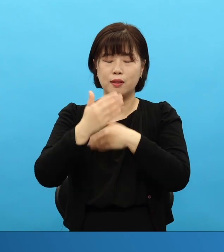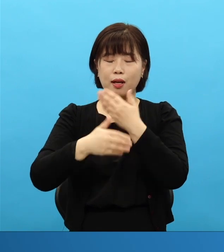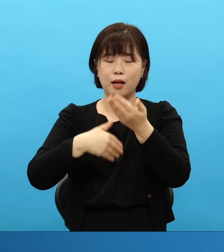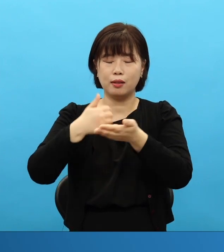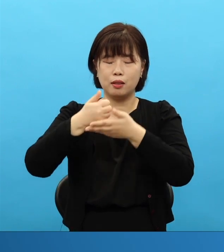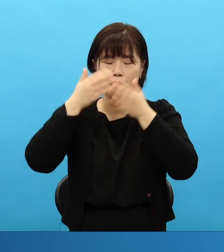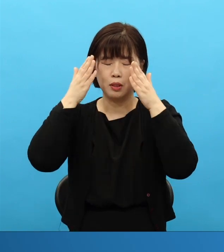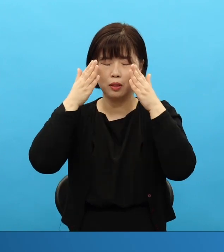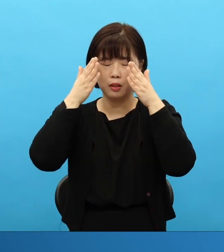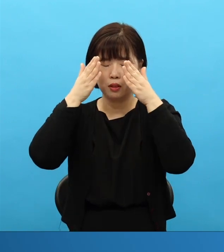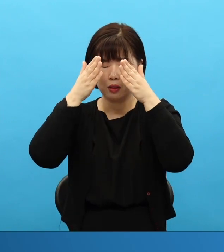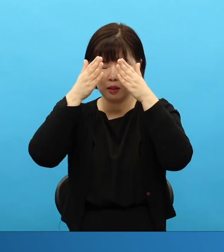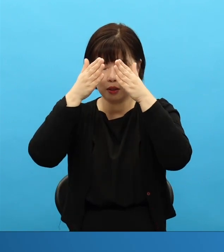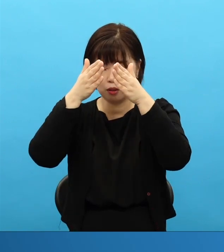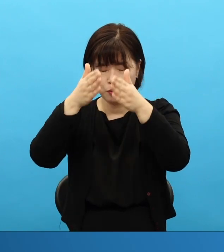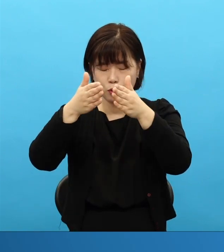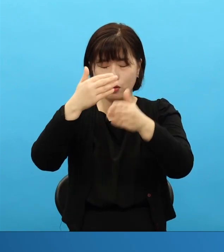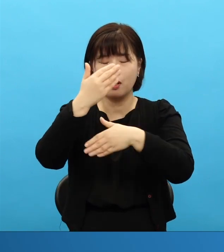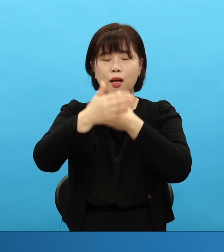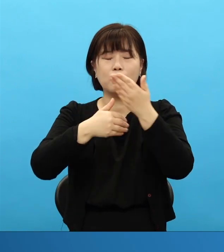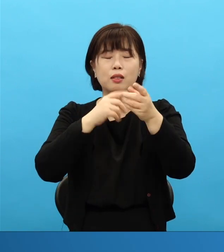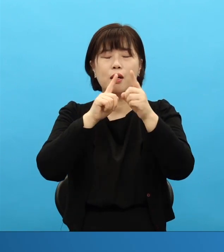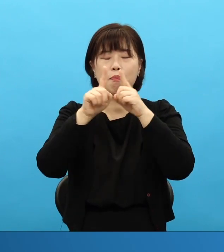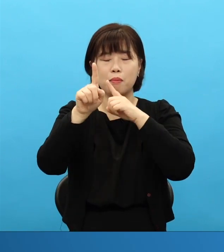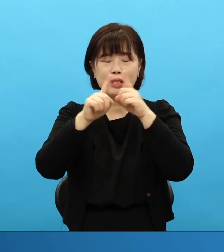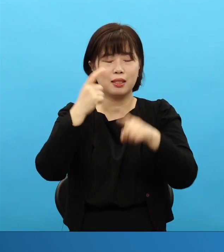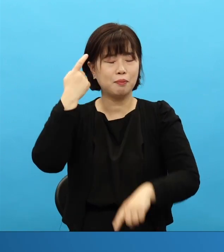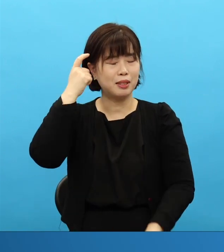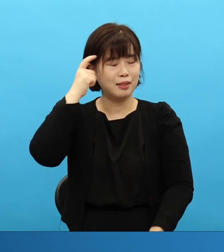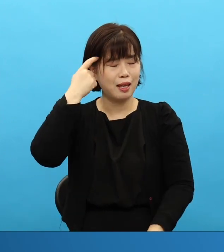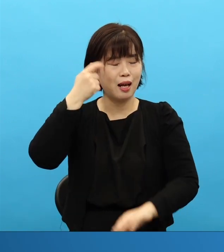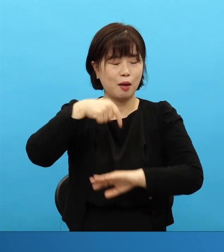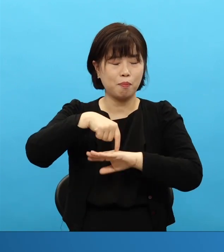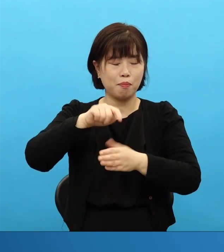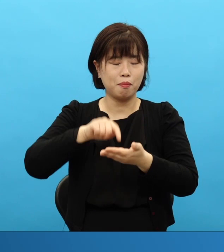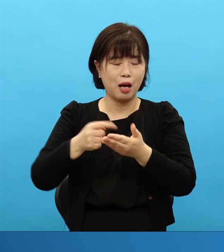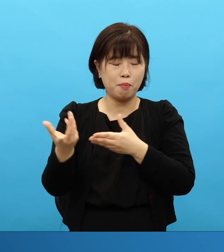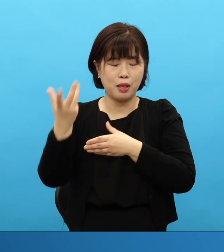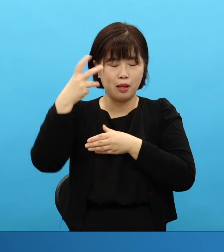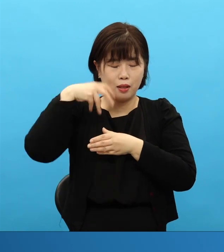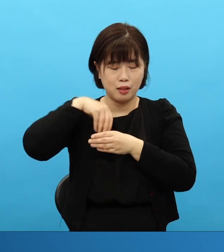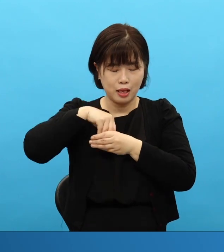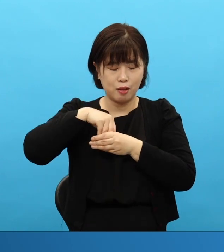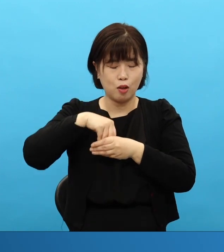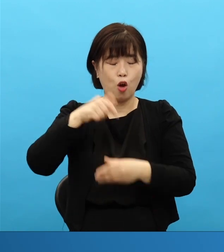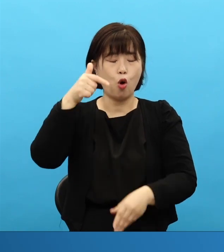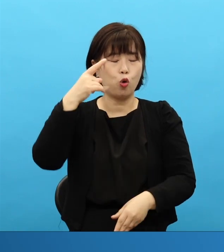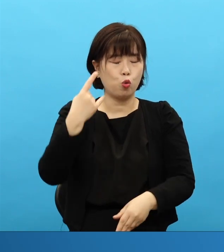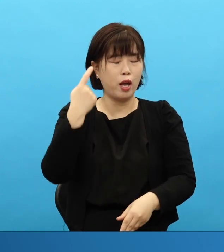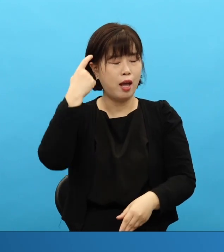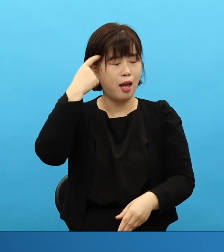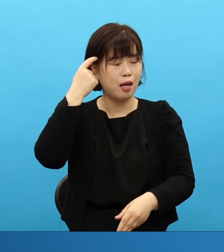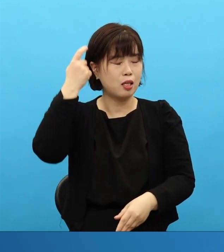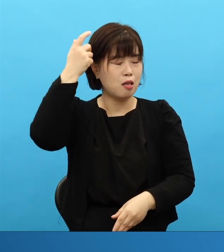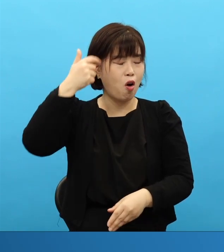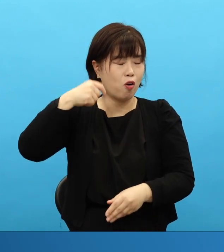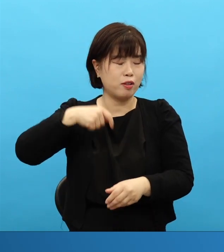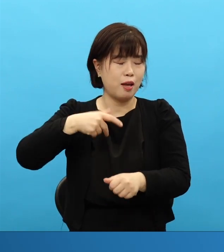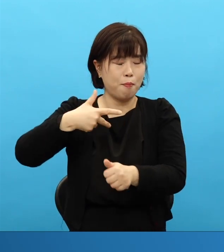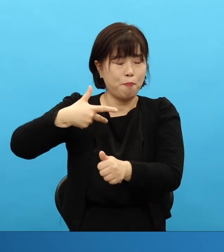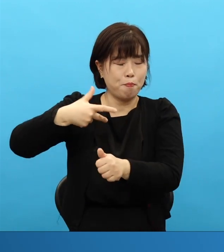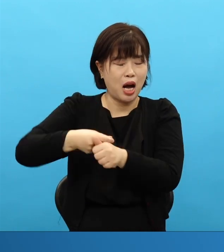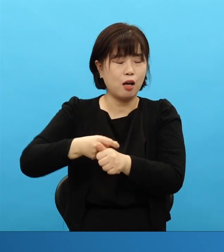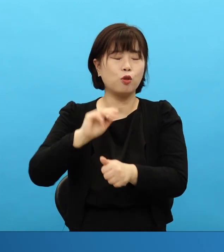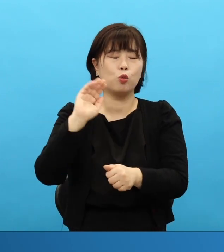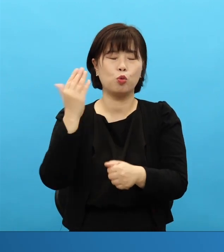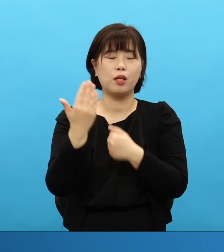집중 속에 말씀이 생각, 마음에 담기고 뇌와 영혼에 각인되게 해주세요. God, may you work at